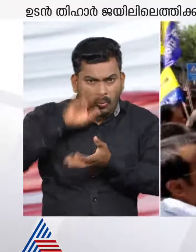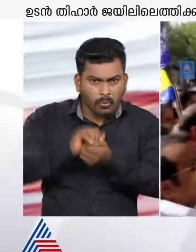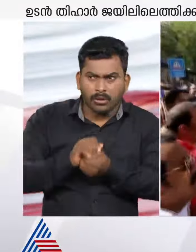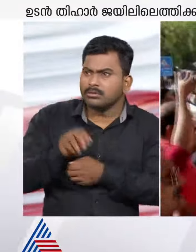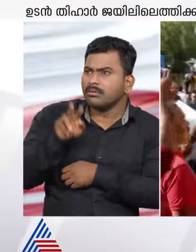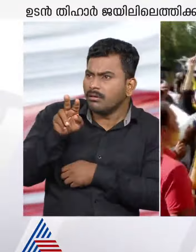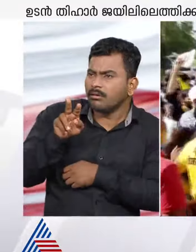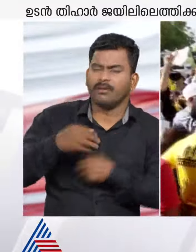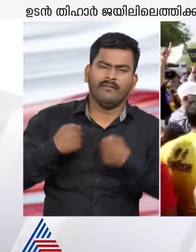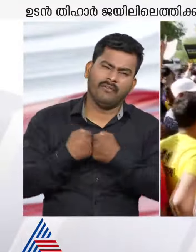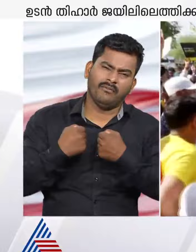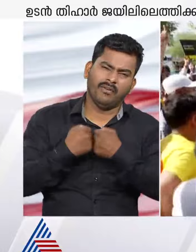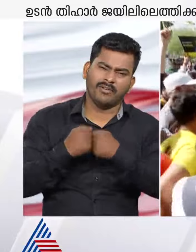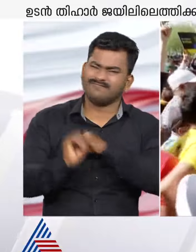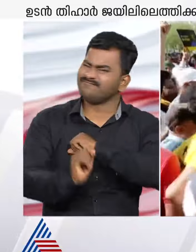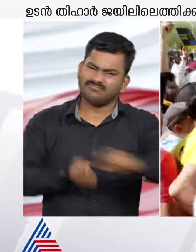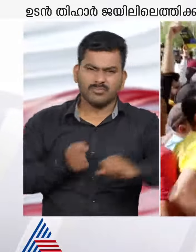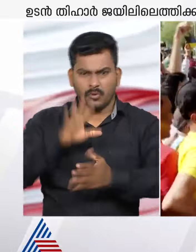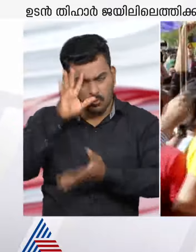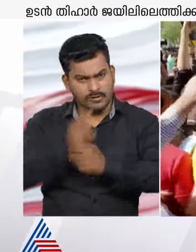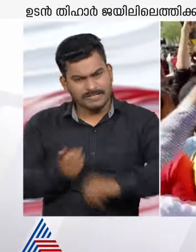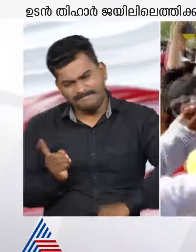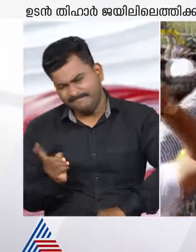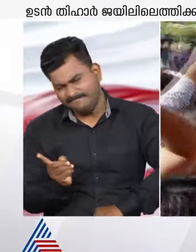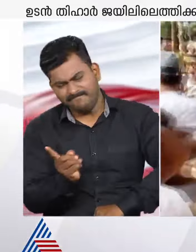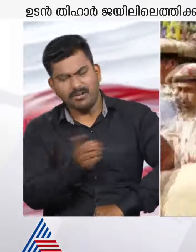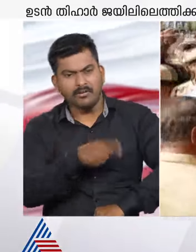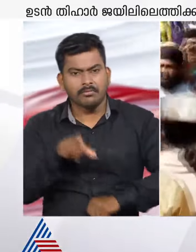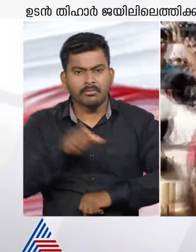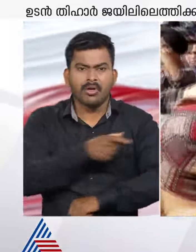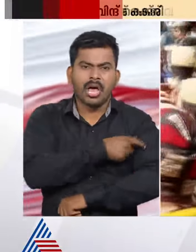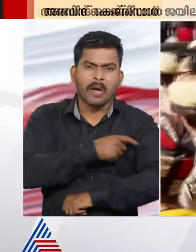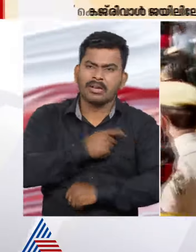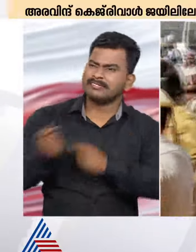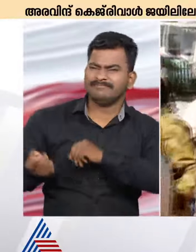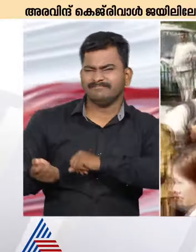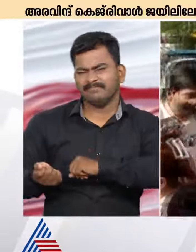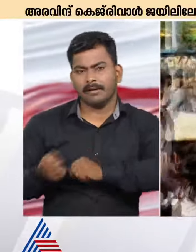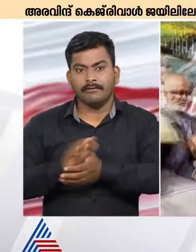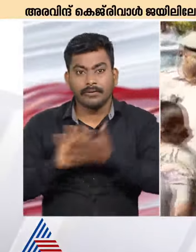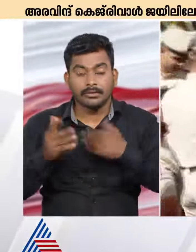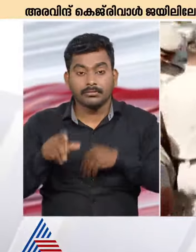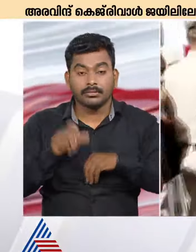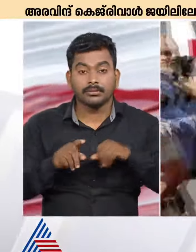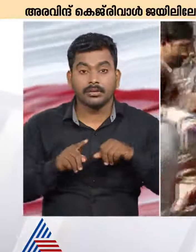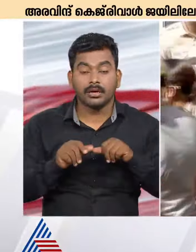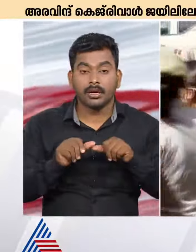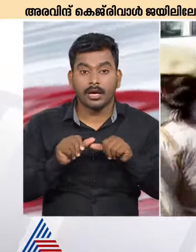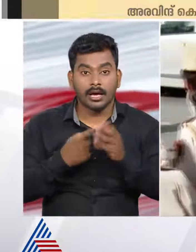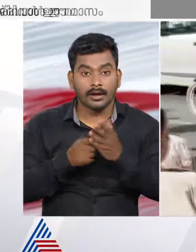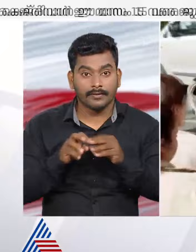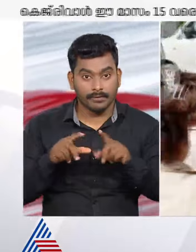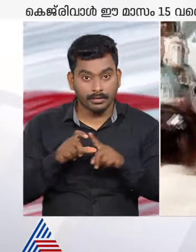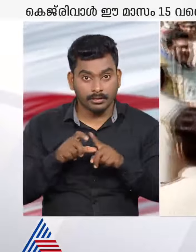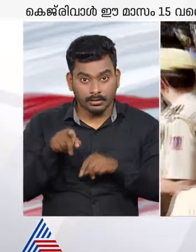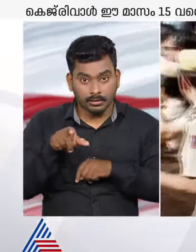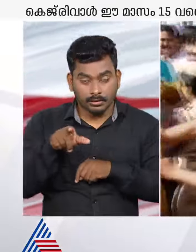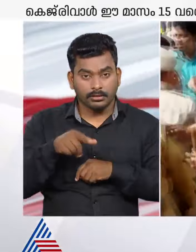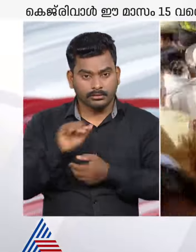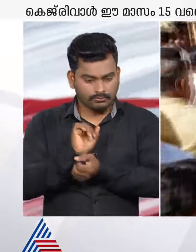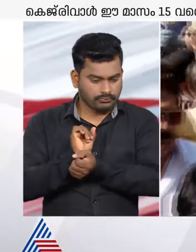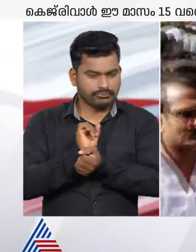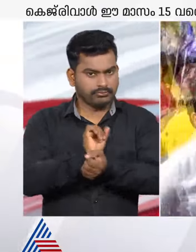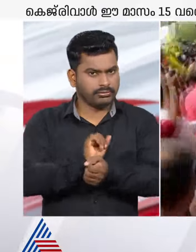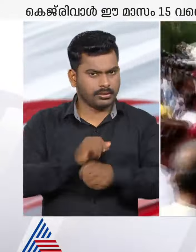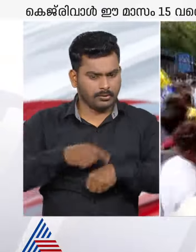നടക്കുന്നു. വലിയ സംഘർഷത്തിലേക്ക് പോകുന്ന കാഴ്ചകൾ കാണാൻ കഴിയുന്നു. അങ്ങനെ തീഹാർ ജയിലിന് മുൻപിൽ മദ്യനയ കേസിൽ അറസ്റ്റിലായ കെജ്രിവാളിനെ അറസ്റ്റ് ചെയ്തുമായി ബന്ധപ്പെട്ട് വളരെ